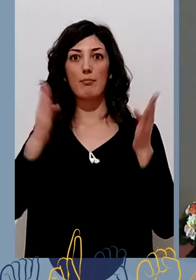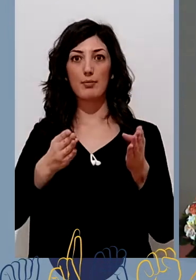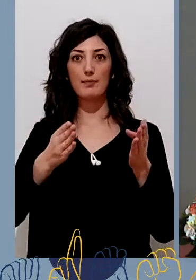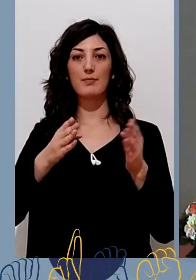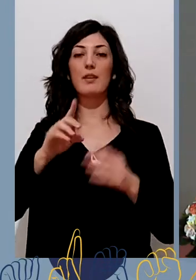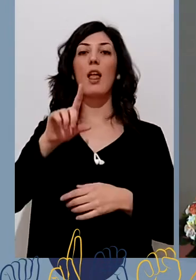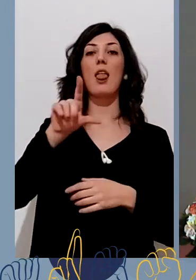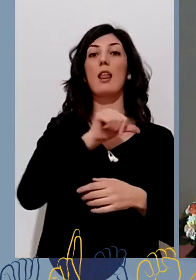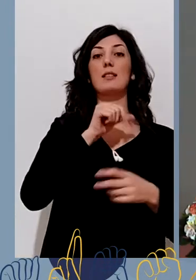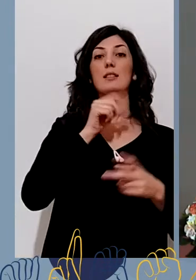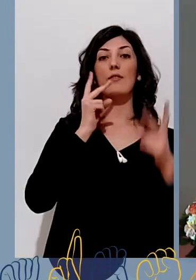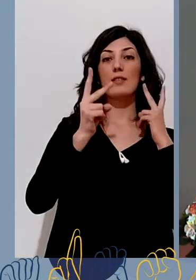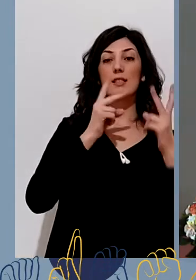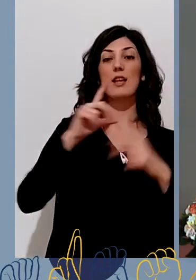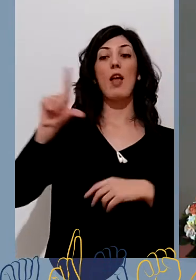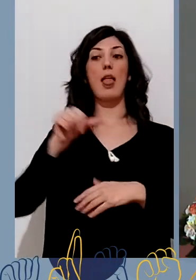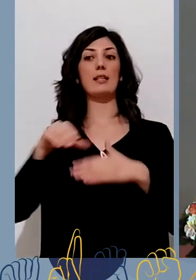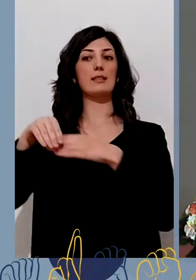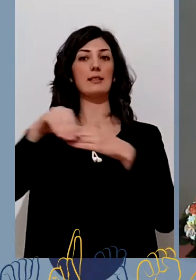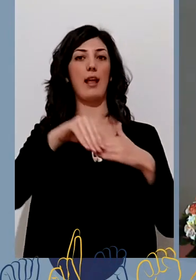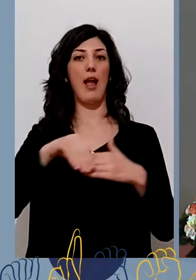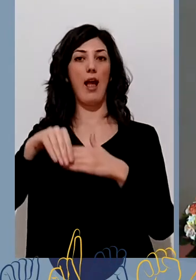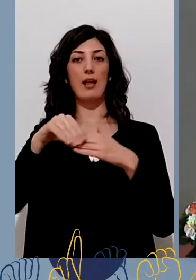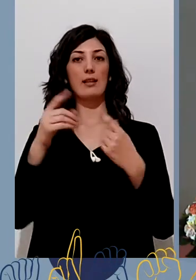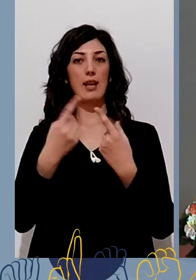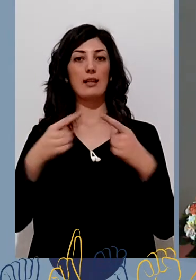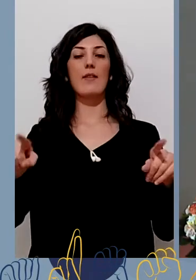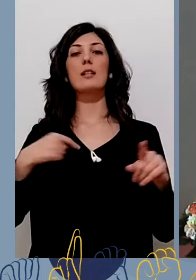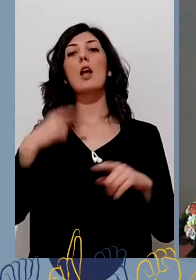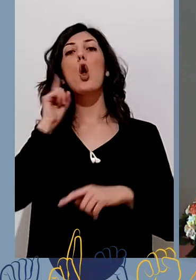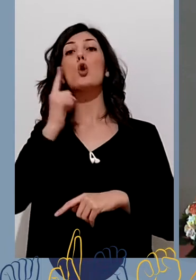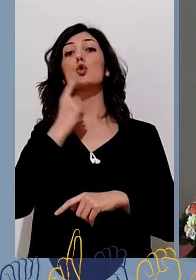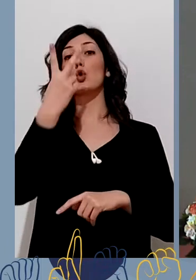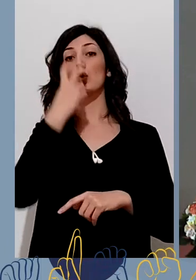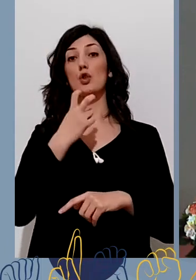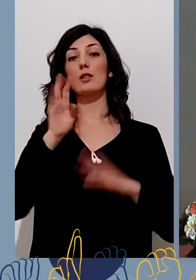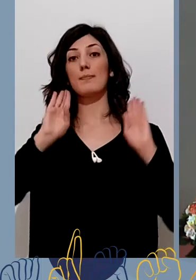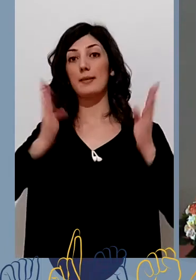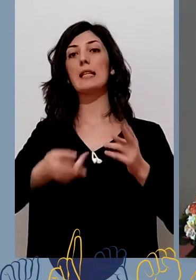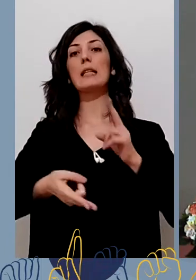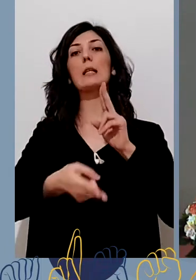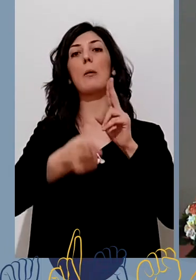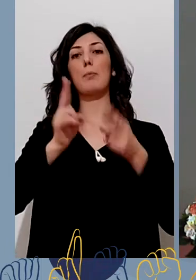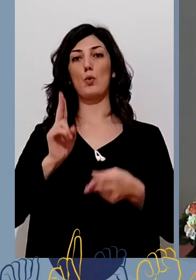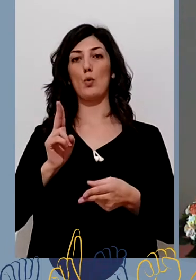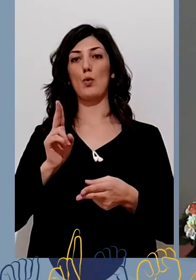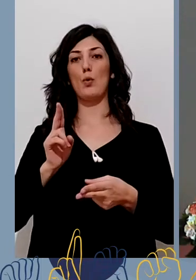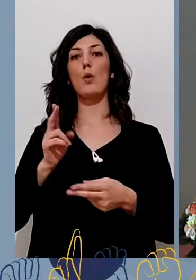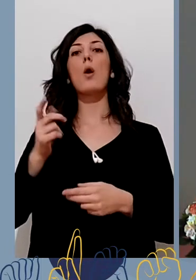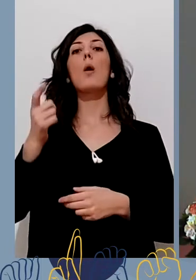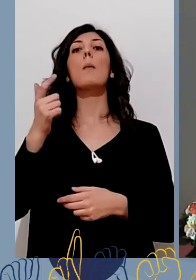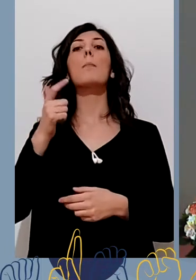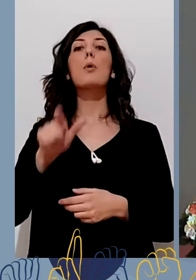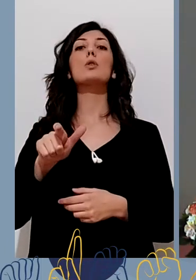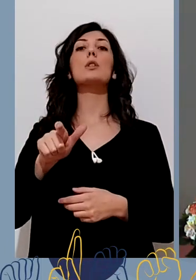LIS tattile, e mi interesso di più alla sordocecità in quanto abbiamo capito che è una